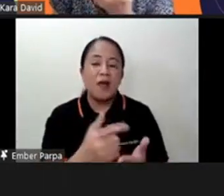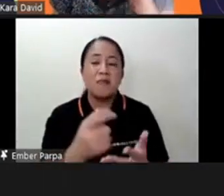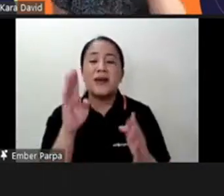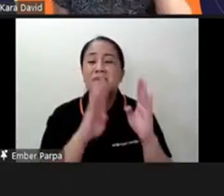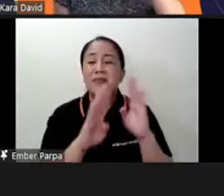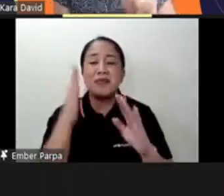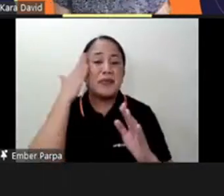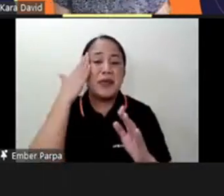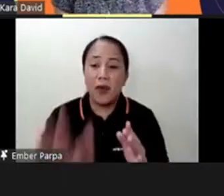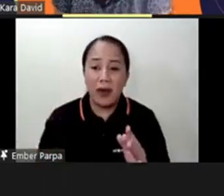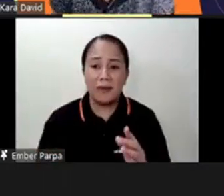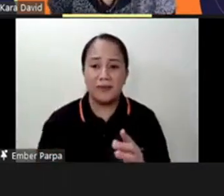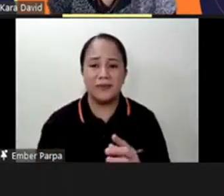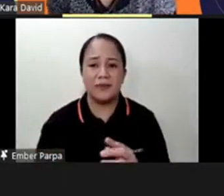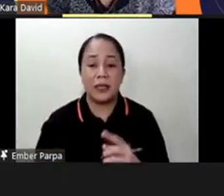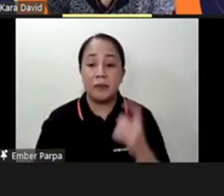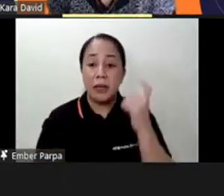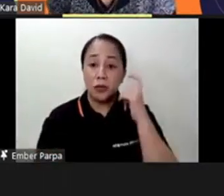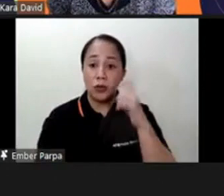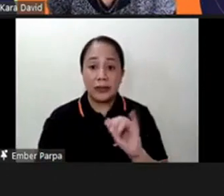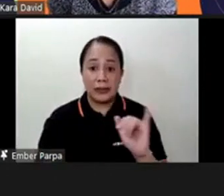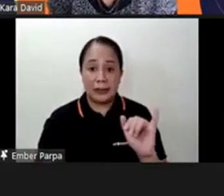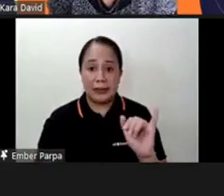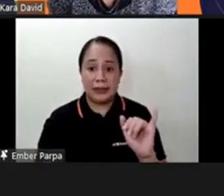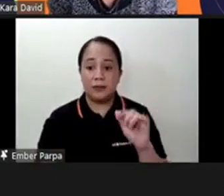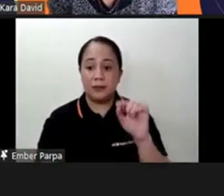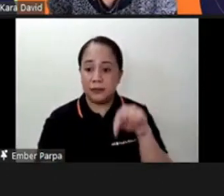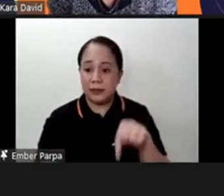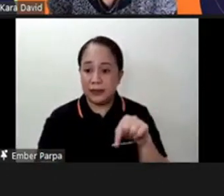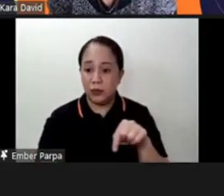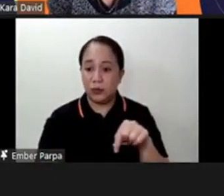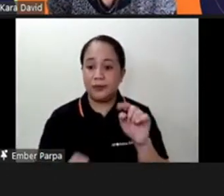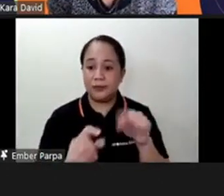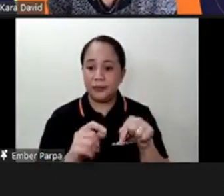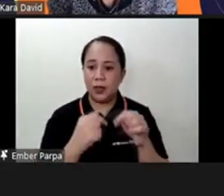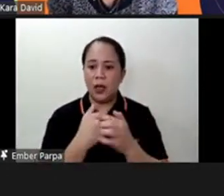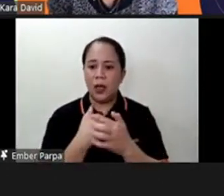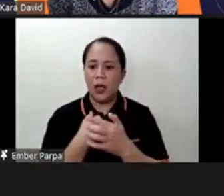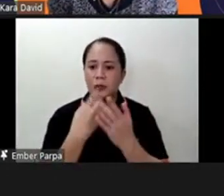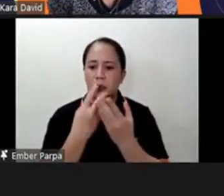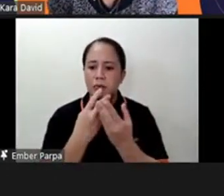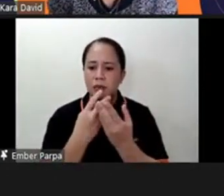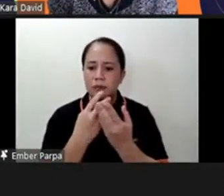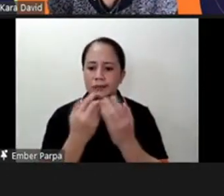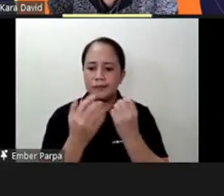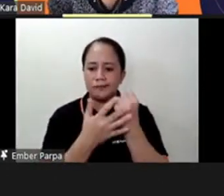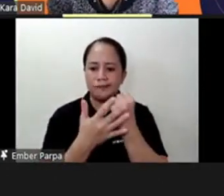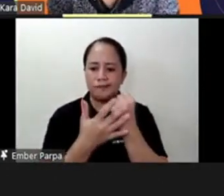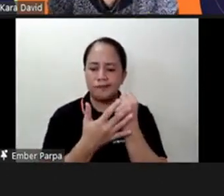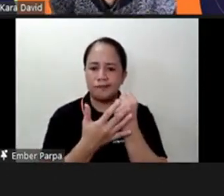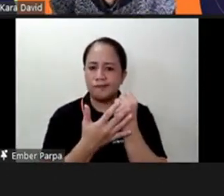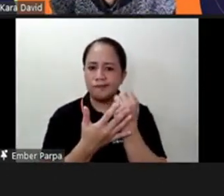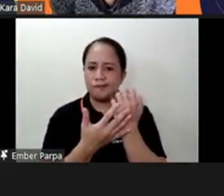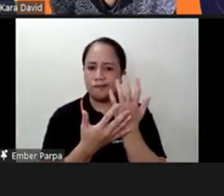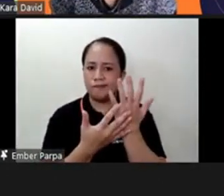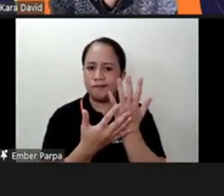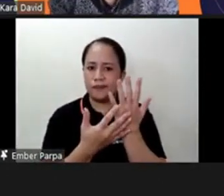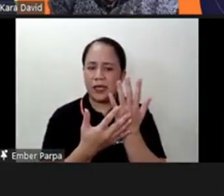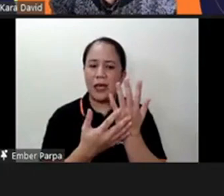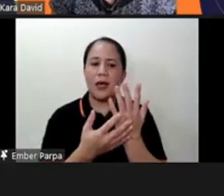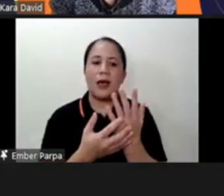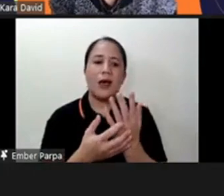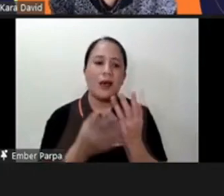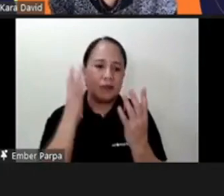right? Correct. Ang napapansin din namin dito sa maraming Pilipino is nasosomatize ang mental health.